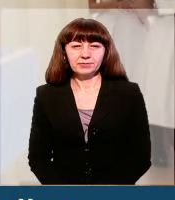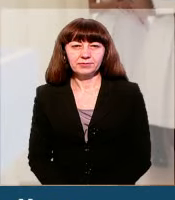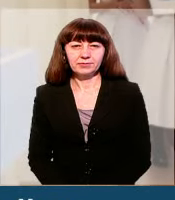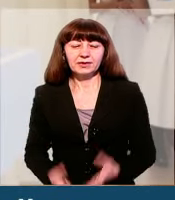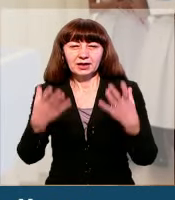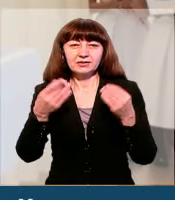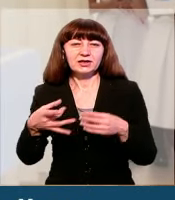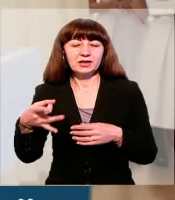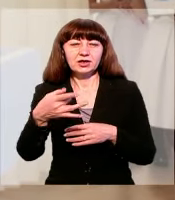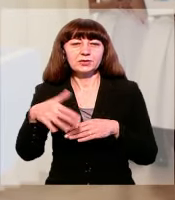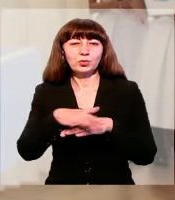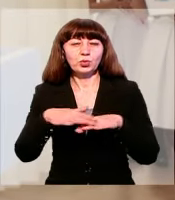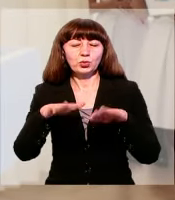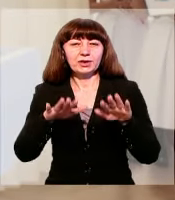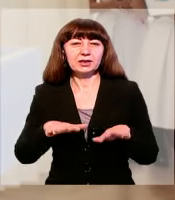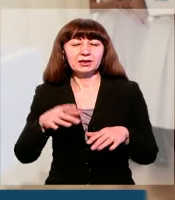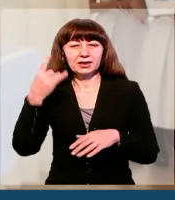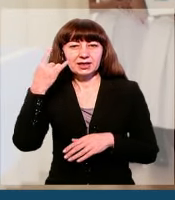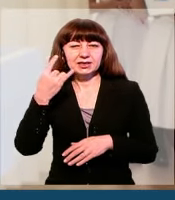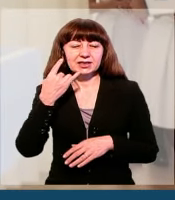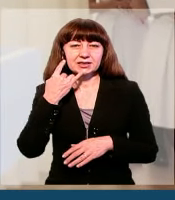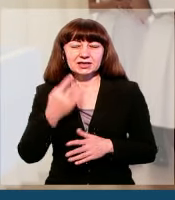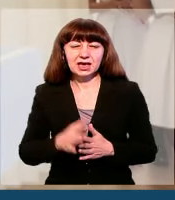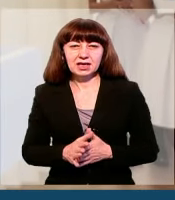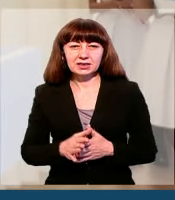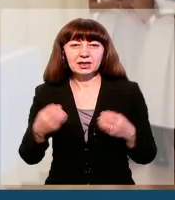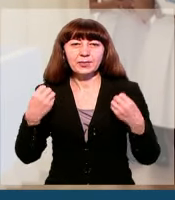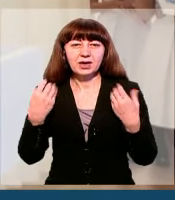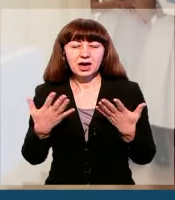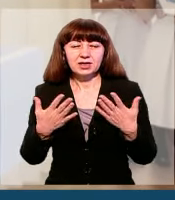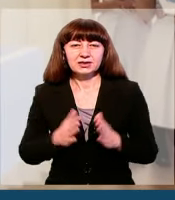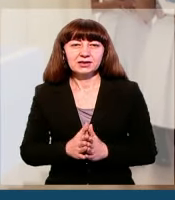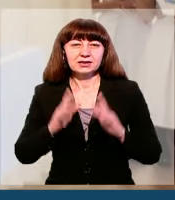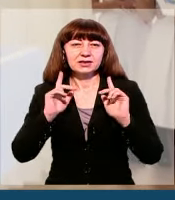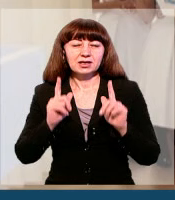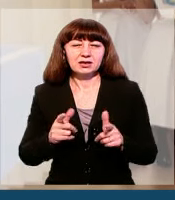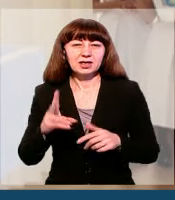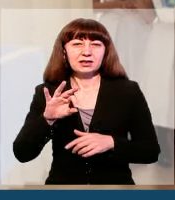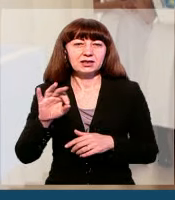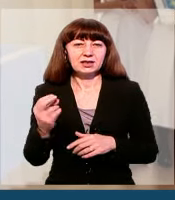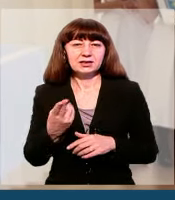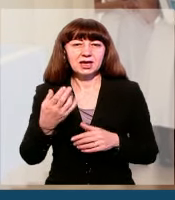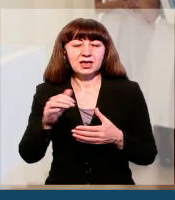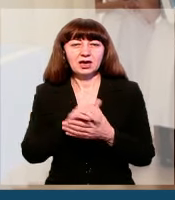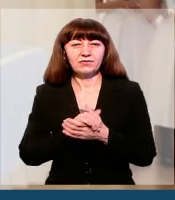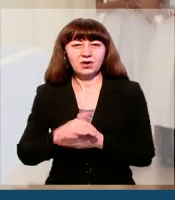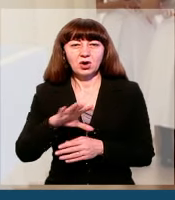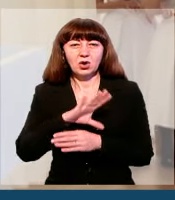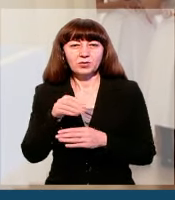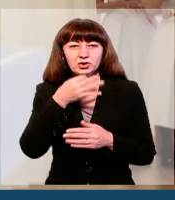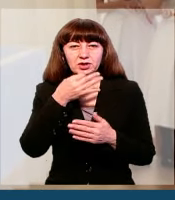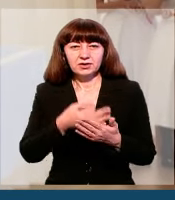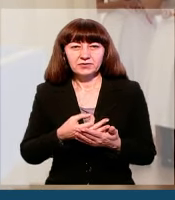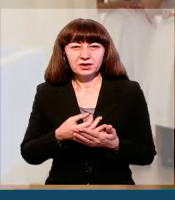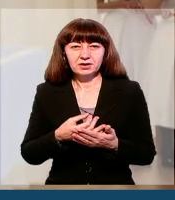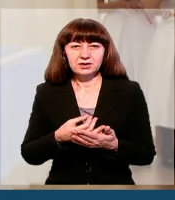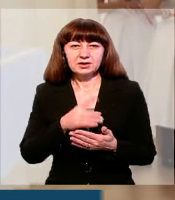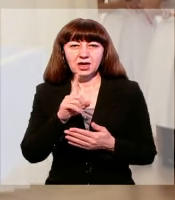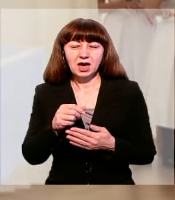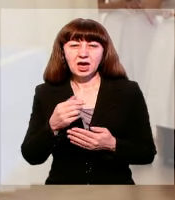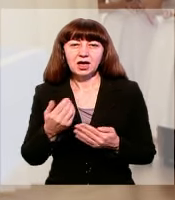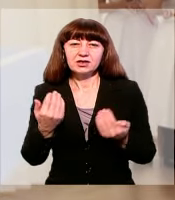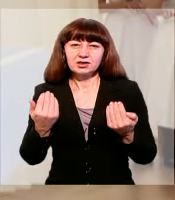День Республики – праздник гражданского согласия и национального единства, общей ответственности за